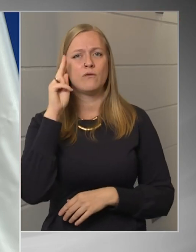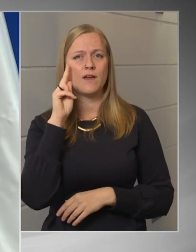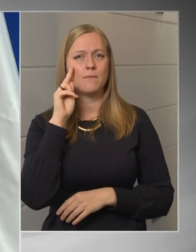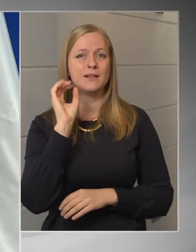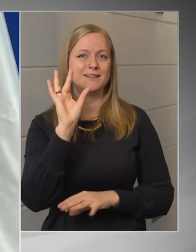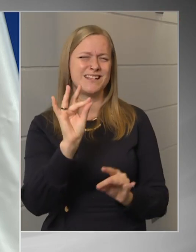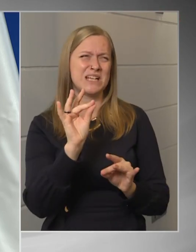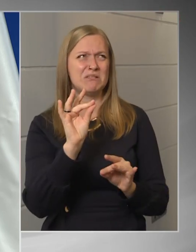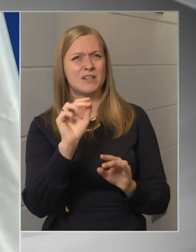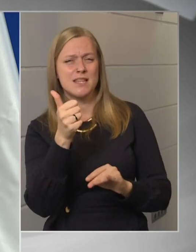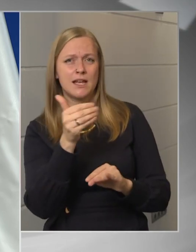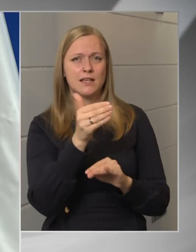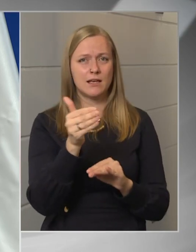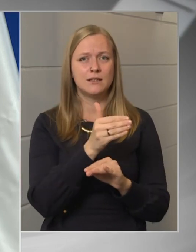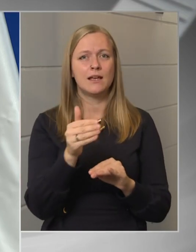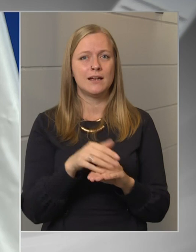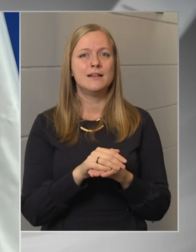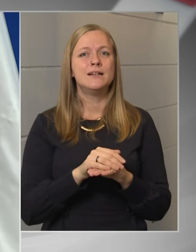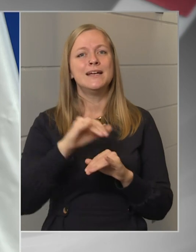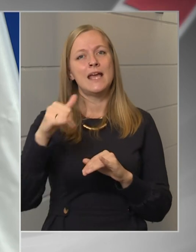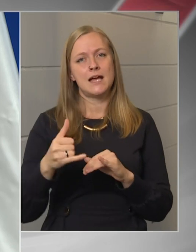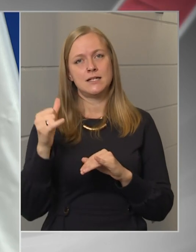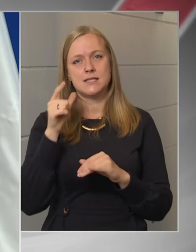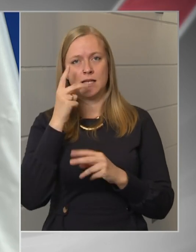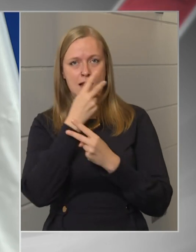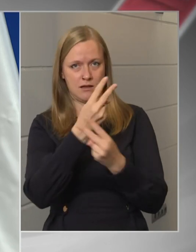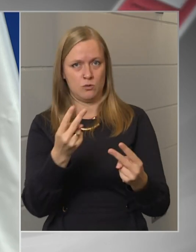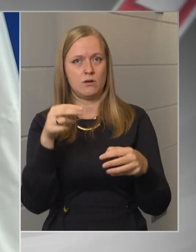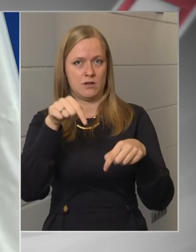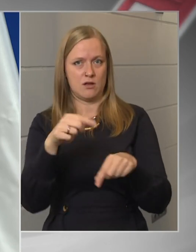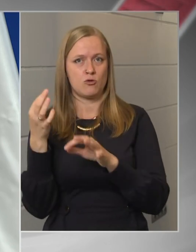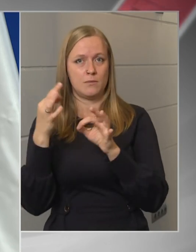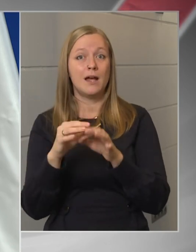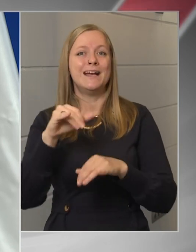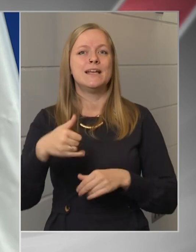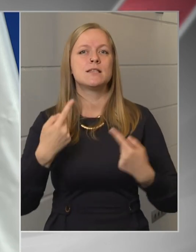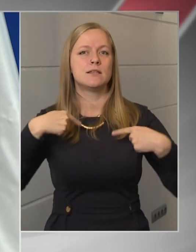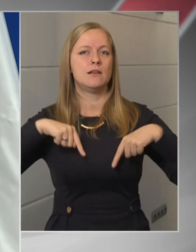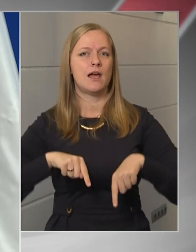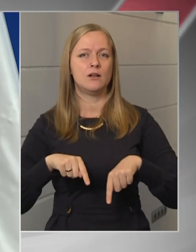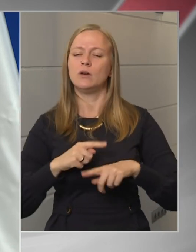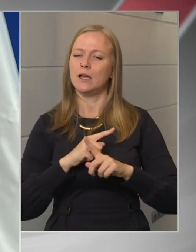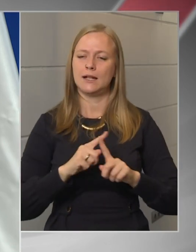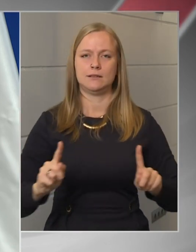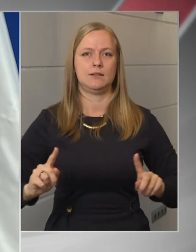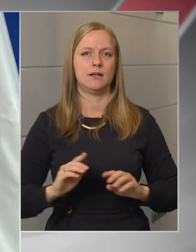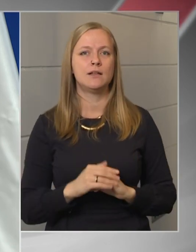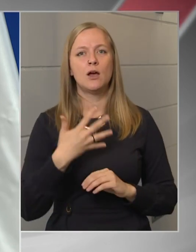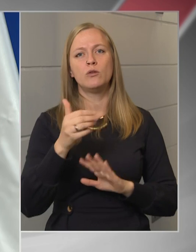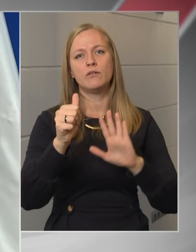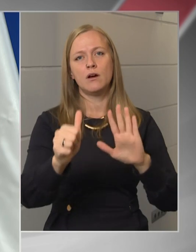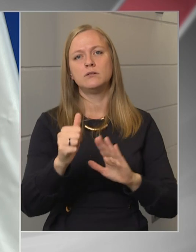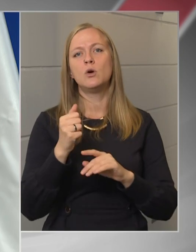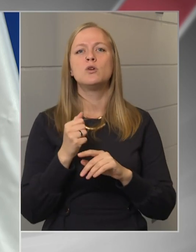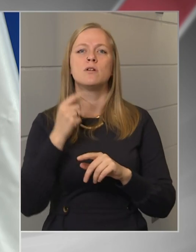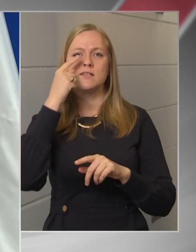10-én vagy 11-én a játszínlátogatás során elhangzott, amikor is játszínelnök elítélte az 56-os